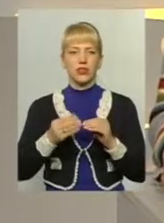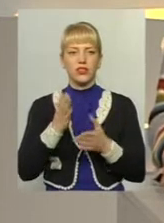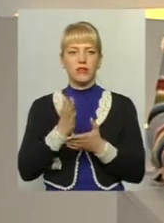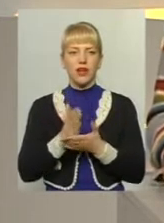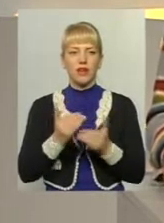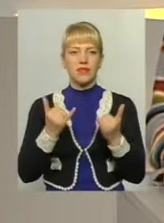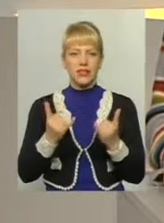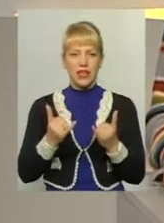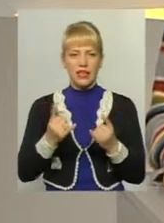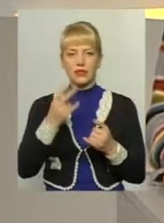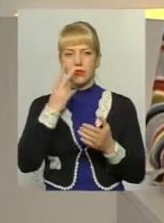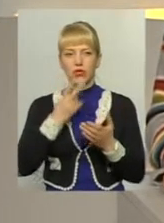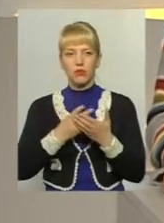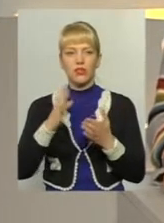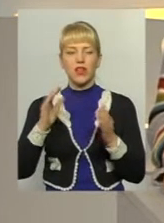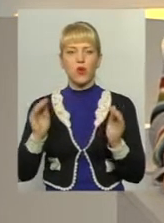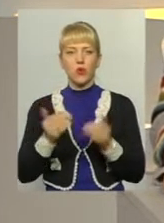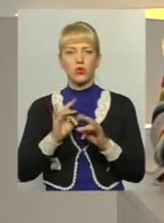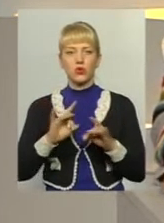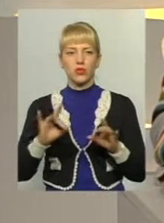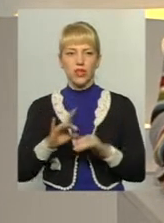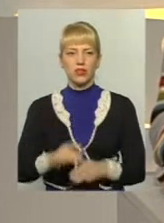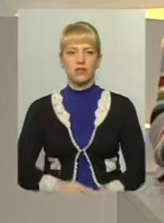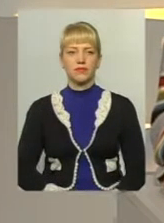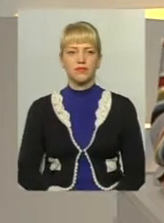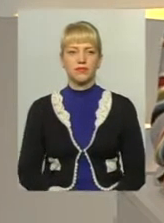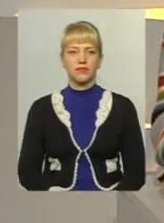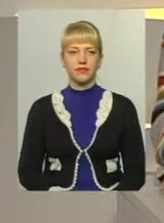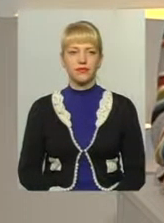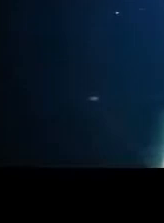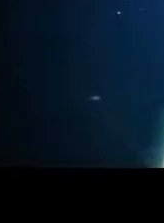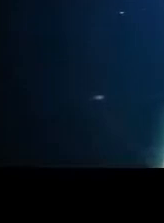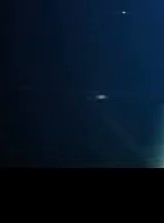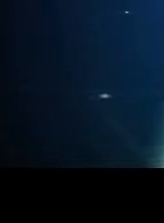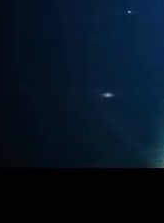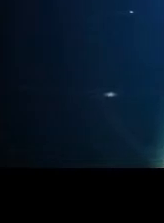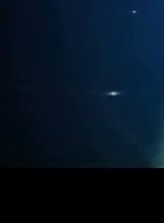Зараз подивимося у сюжеті і повернемося у студію.